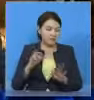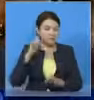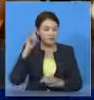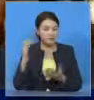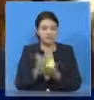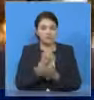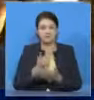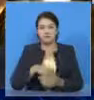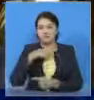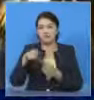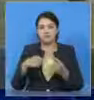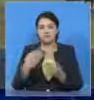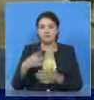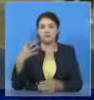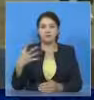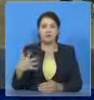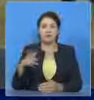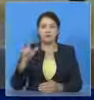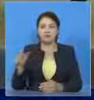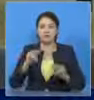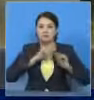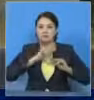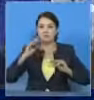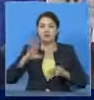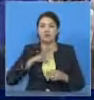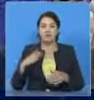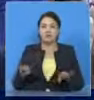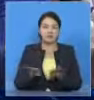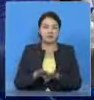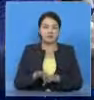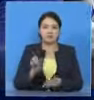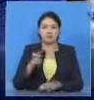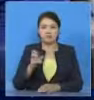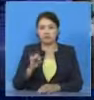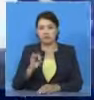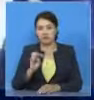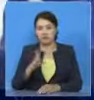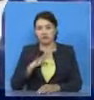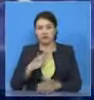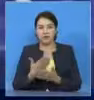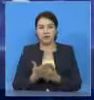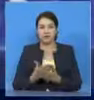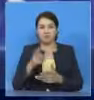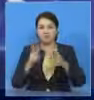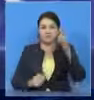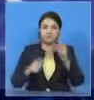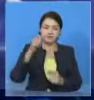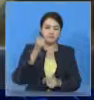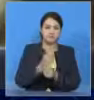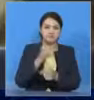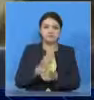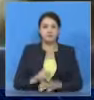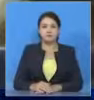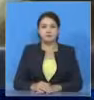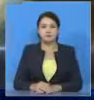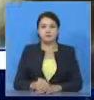тапқан. Кәсіпорын бүгінде 25 адамды жұмыспен қамтып отыр. Солардың бірі Күләйім Полуниязова. Ол мұнда сауыншы болып жұмыс істейді.